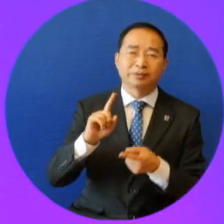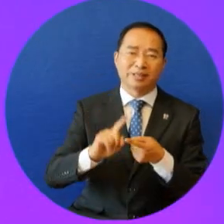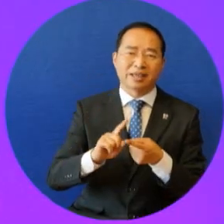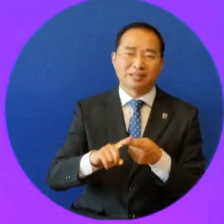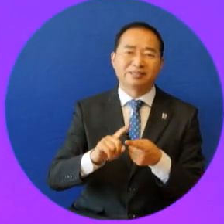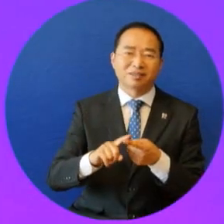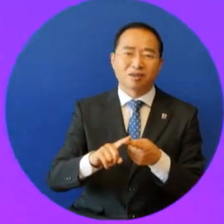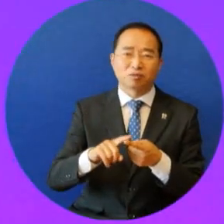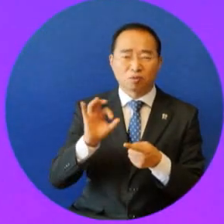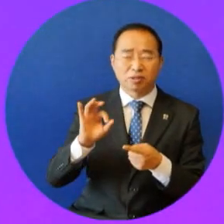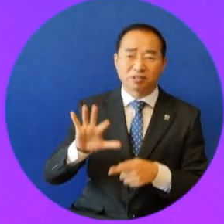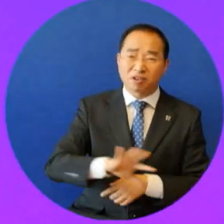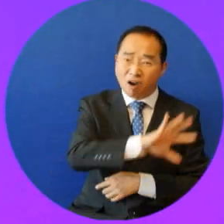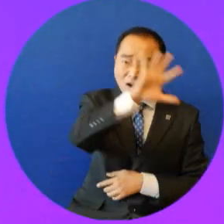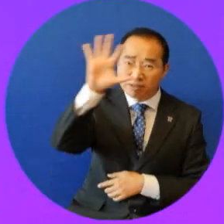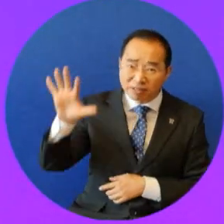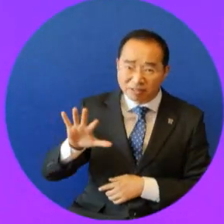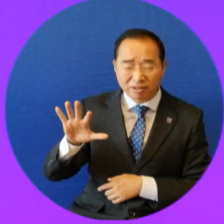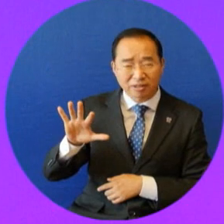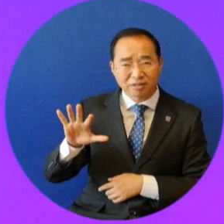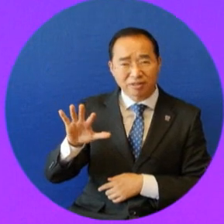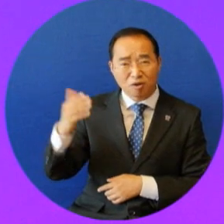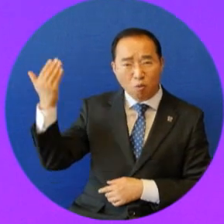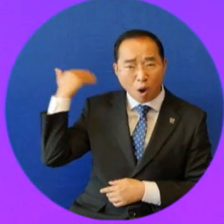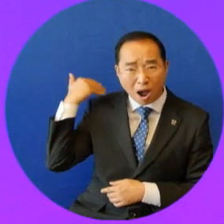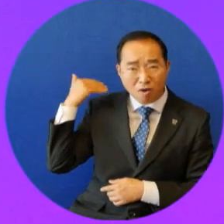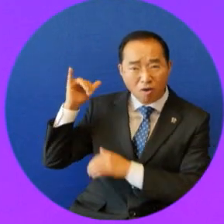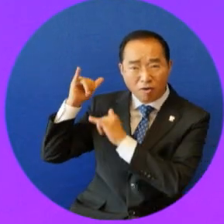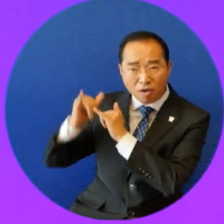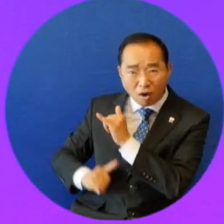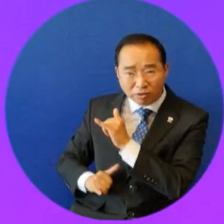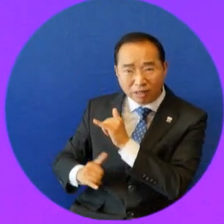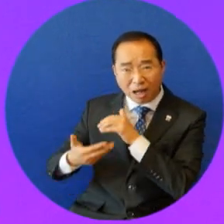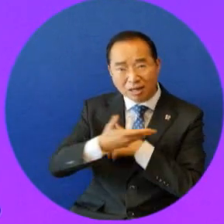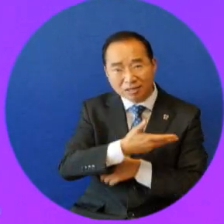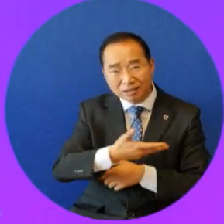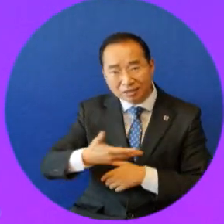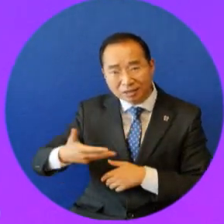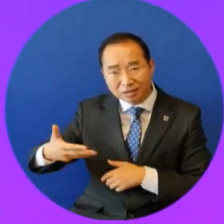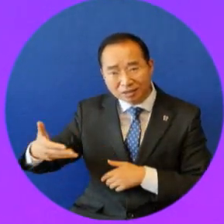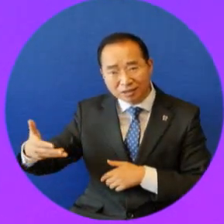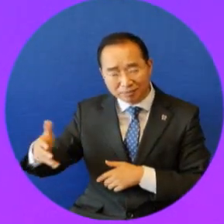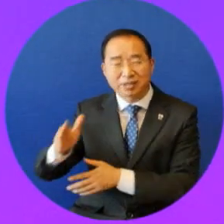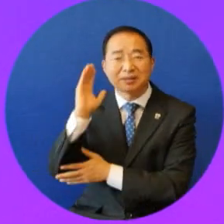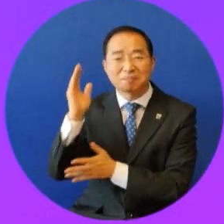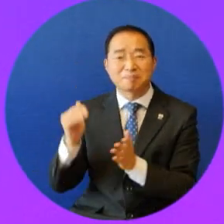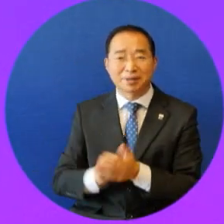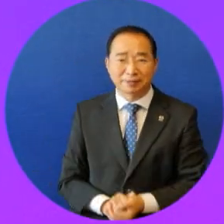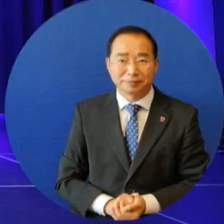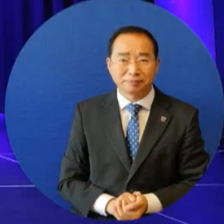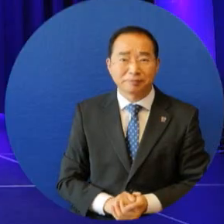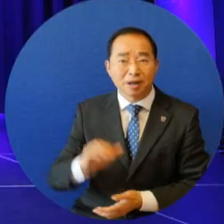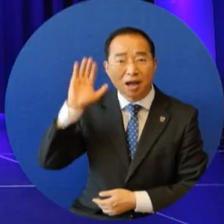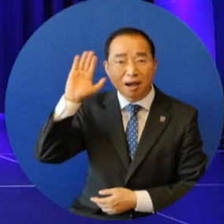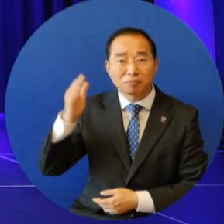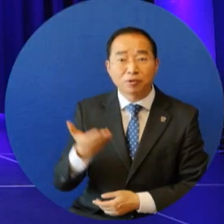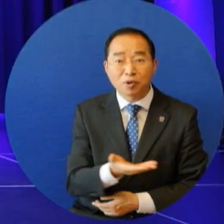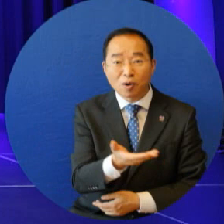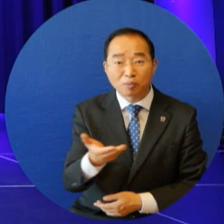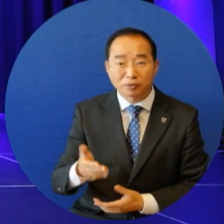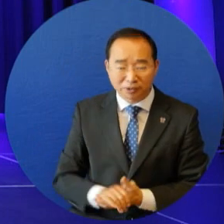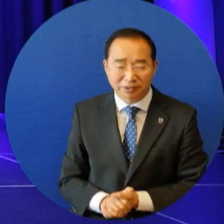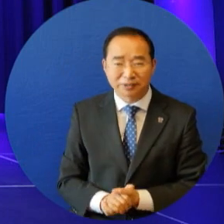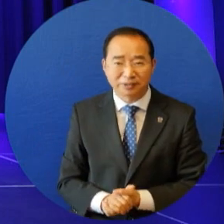돈의 인문학을 주제로 돈의 전체적인 그 과거의 역사서부터 흐름을 살펴봤는데,